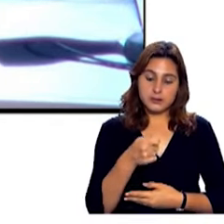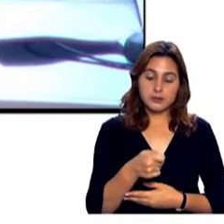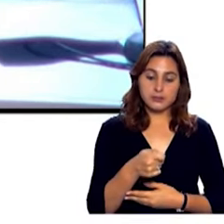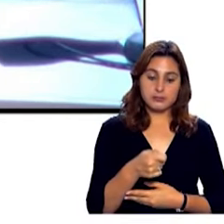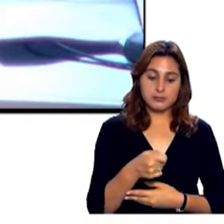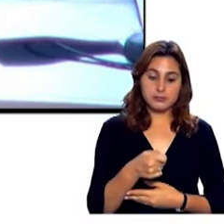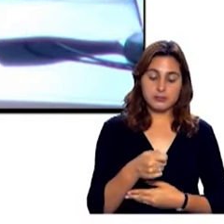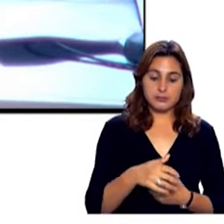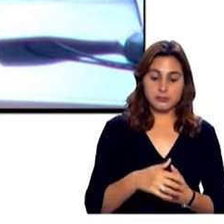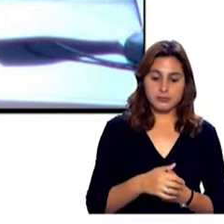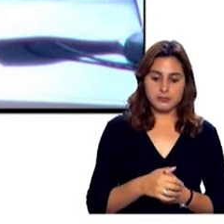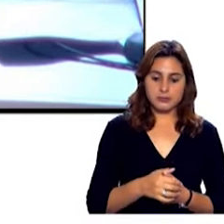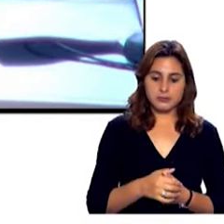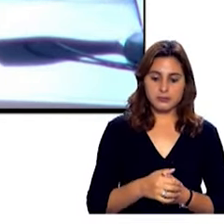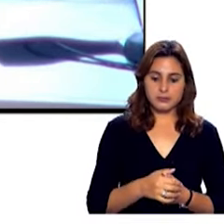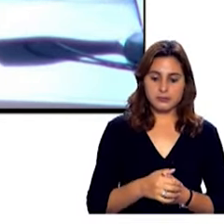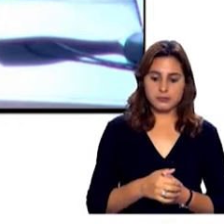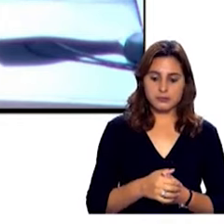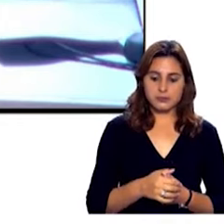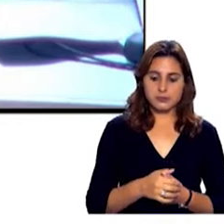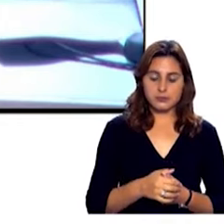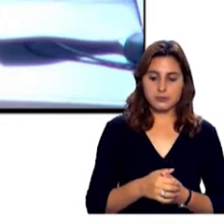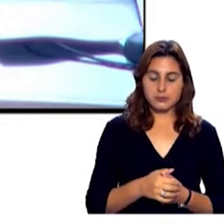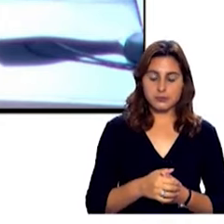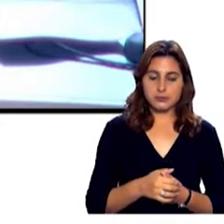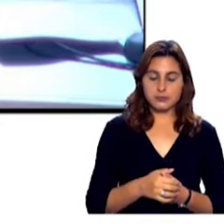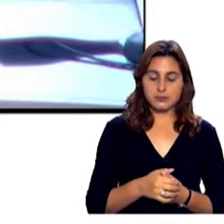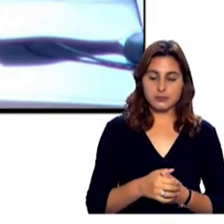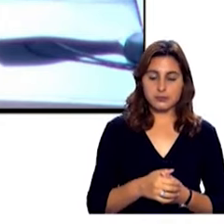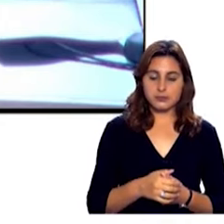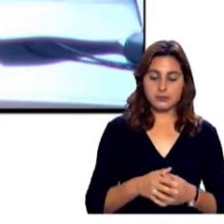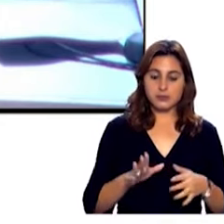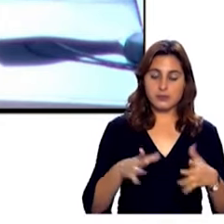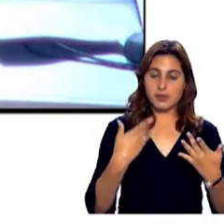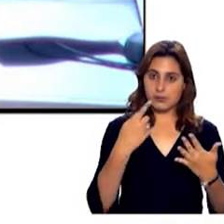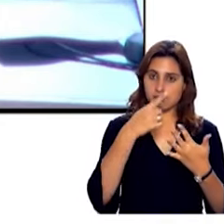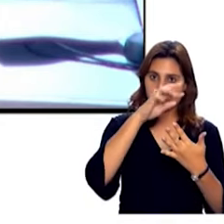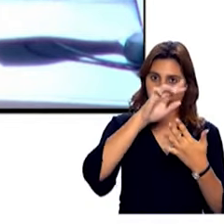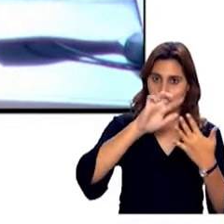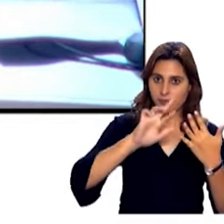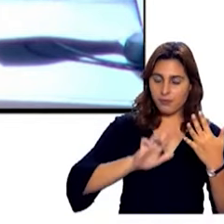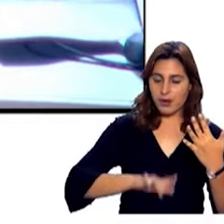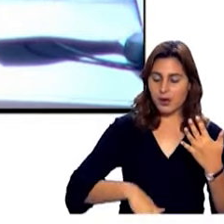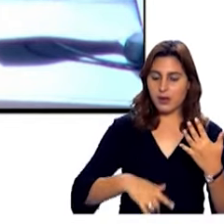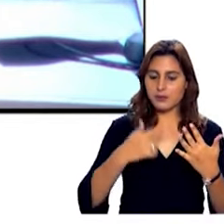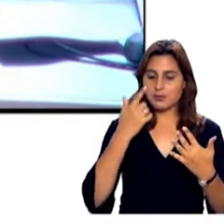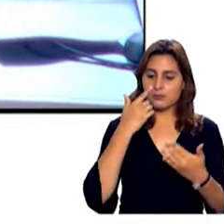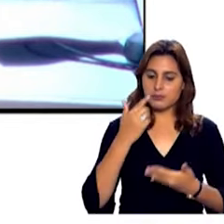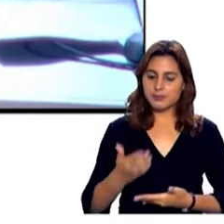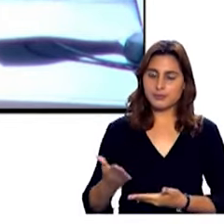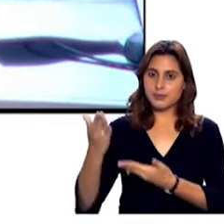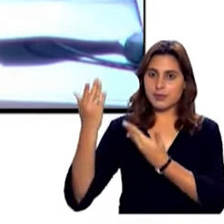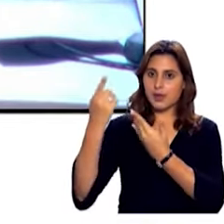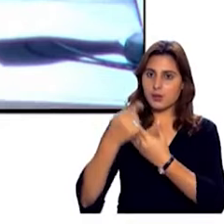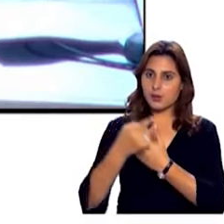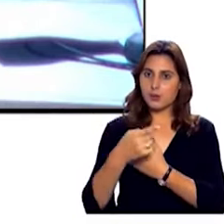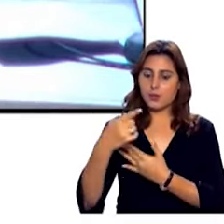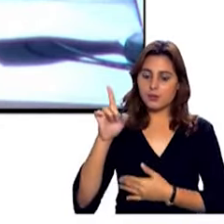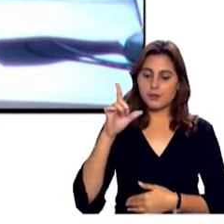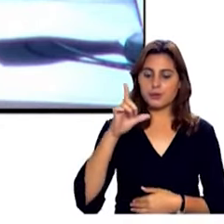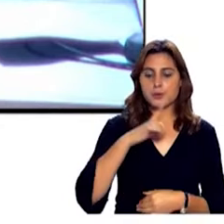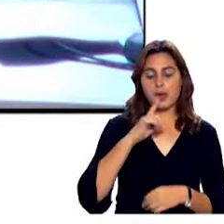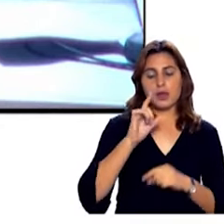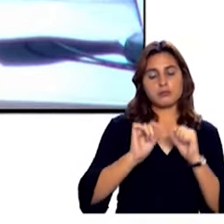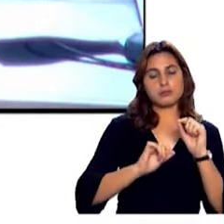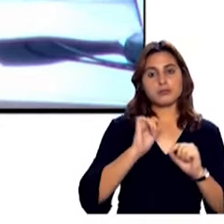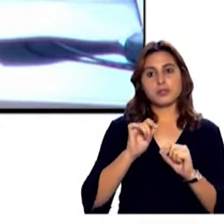fixation de la jurisprudence reste un dernier élément qui est le précédent je crois savoir qu'au brésil vous êtes TRS